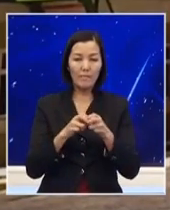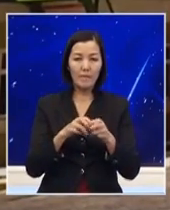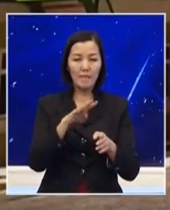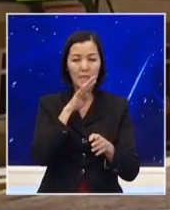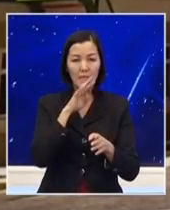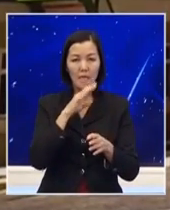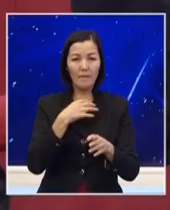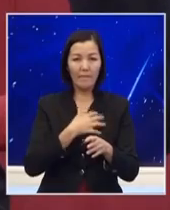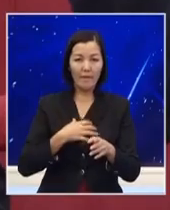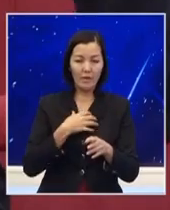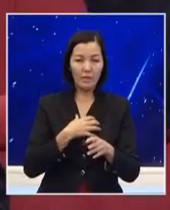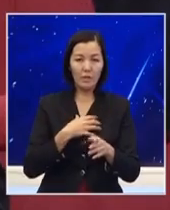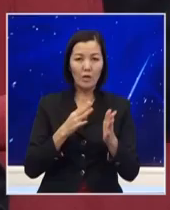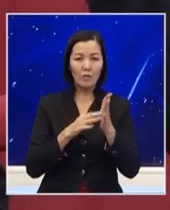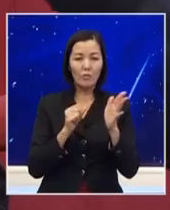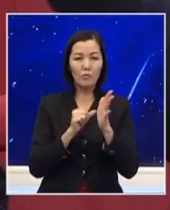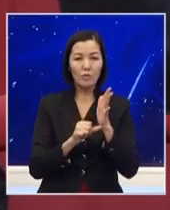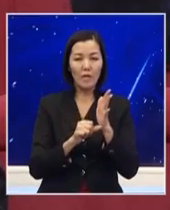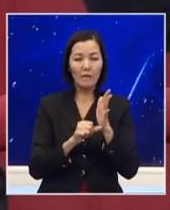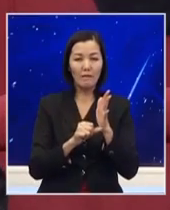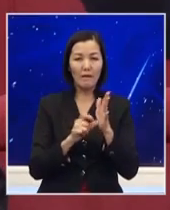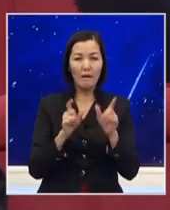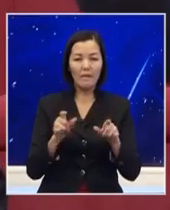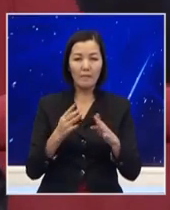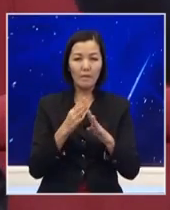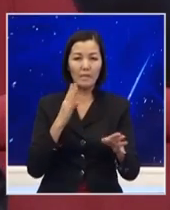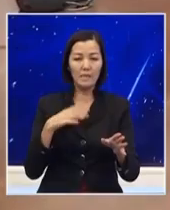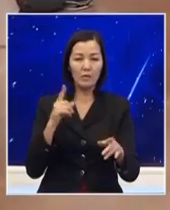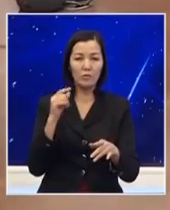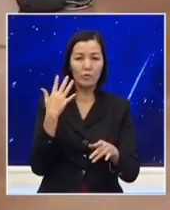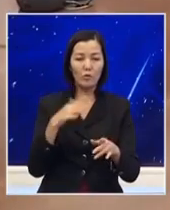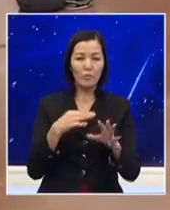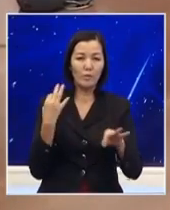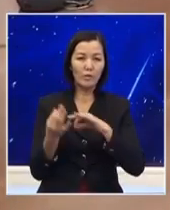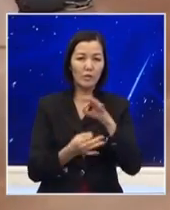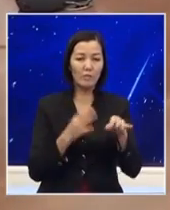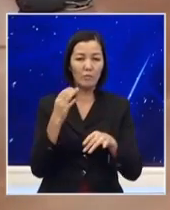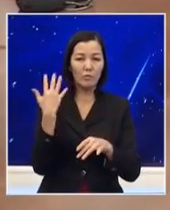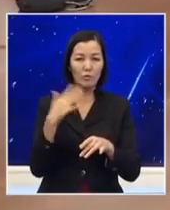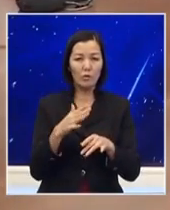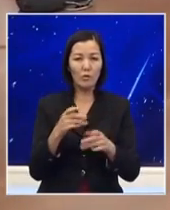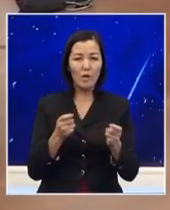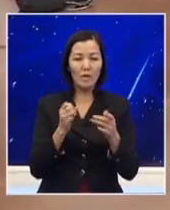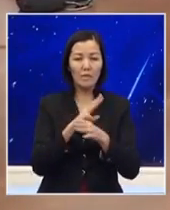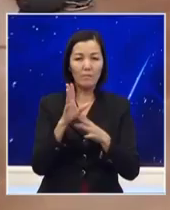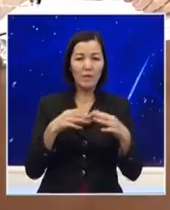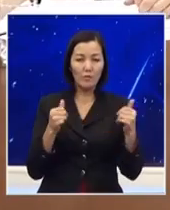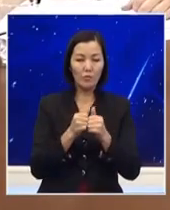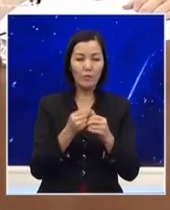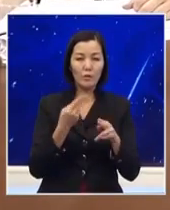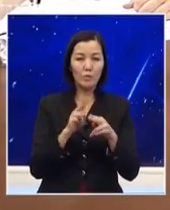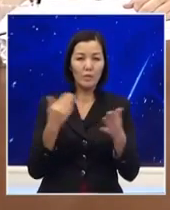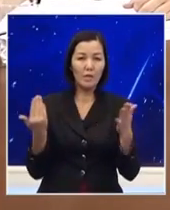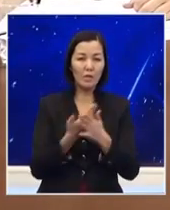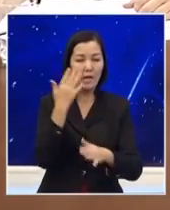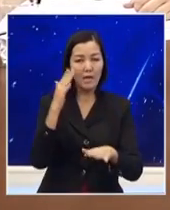үшін өзекті. 906 тұрғын кезекте тұр. Оның 151 жетім, 450-і аз қамтылғандар. Сондықтан жаңа